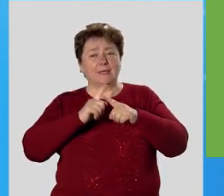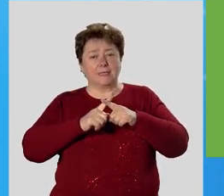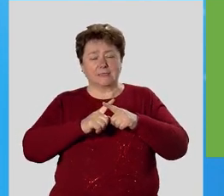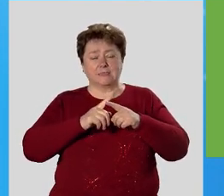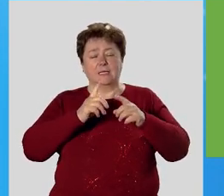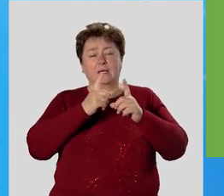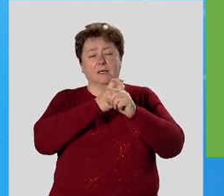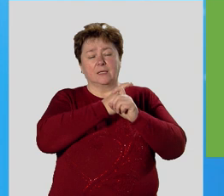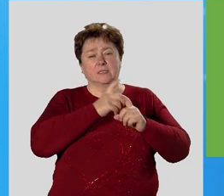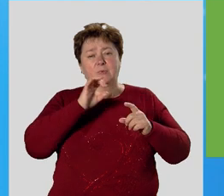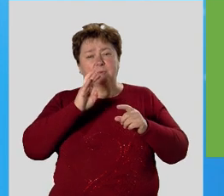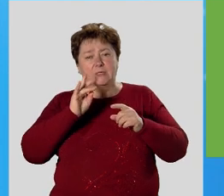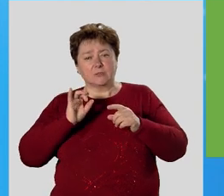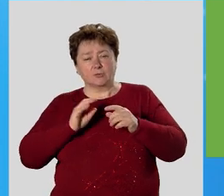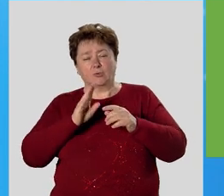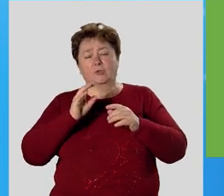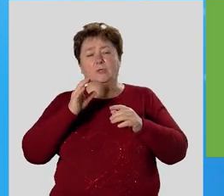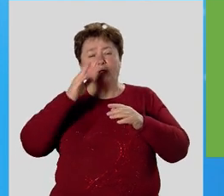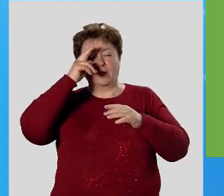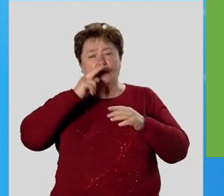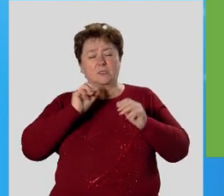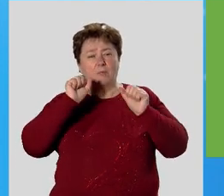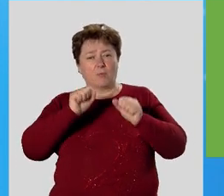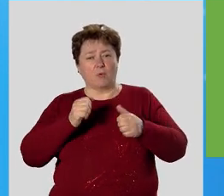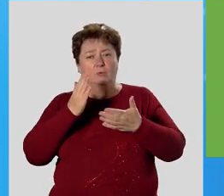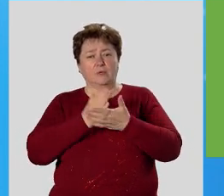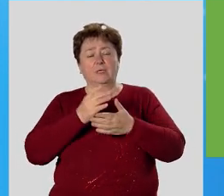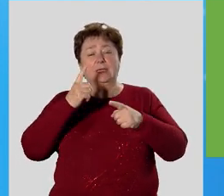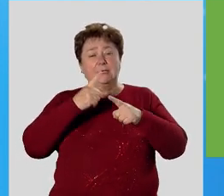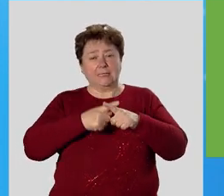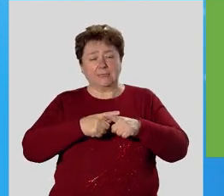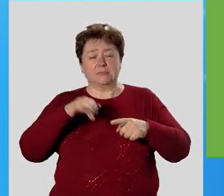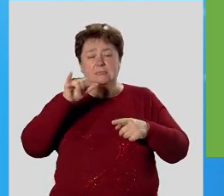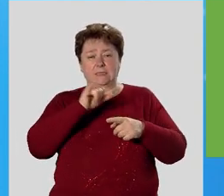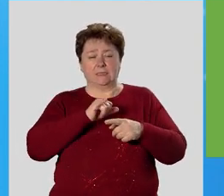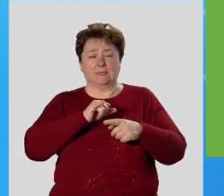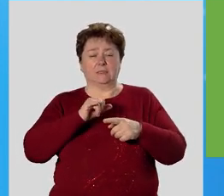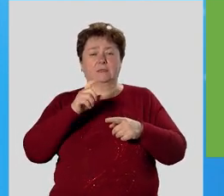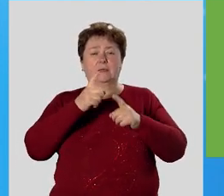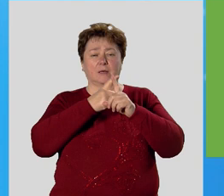а сперматозоиды отца могут иметь как X, так и